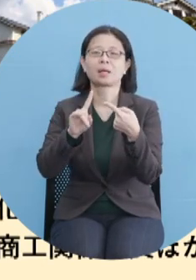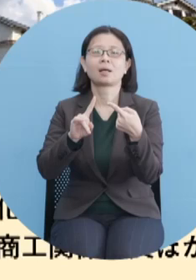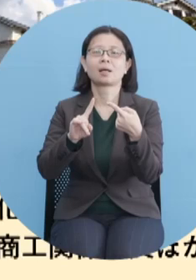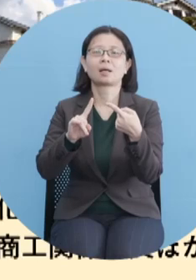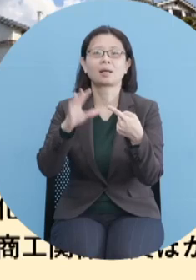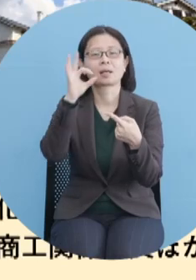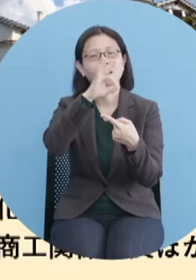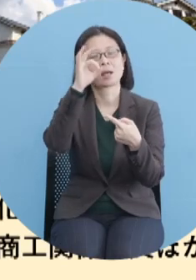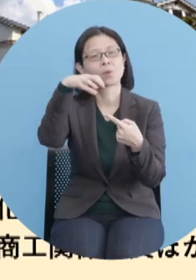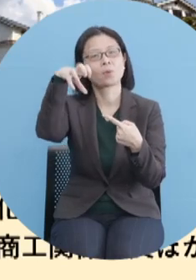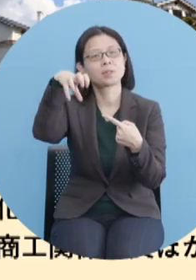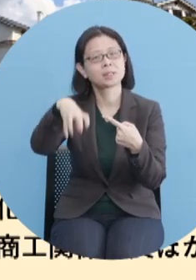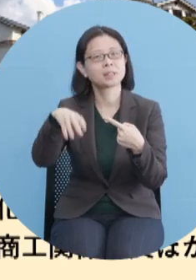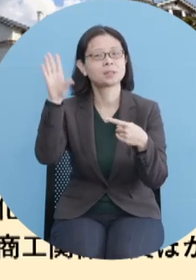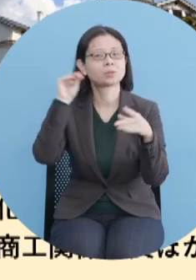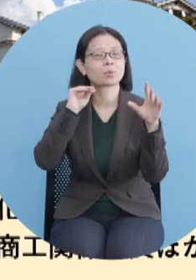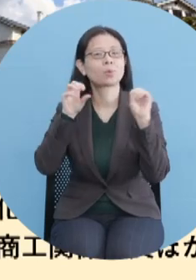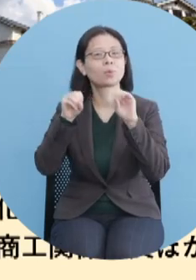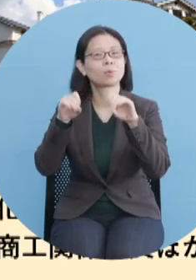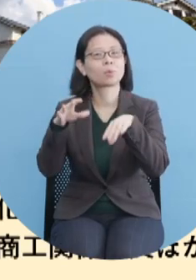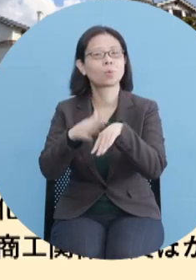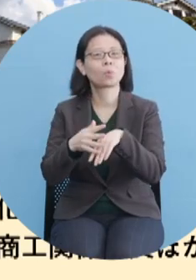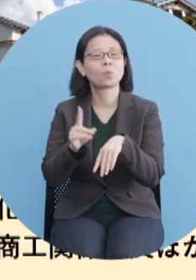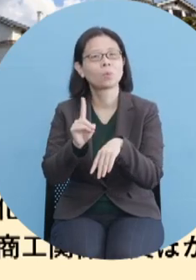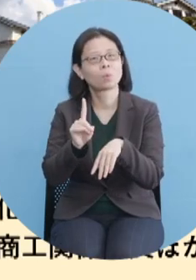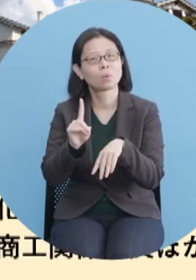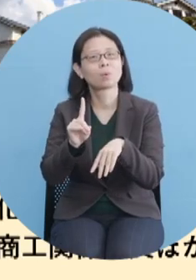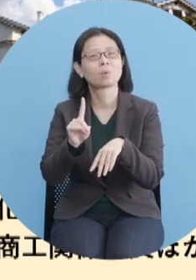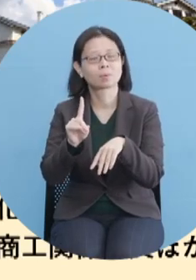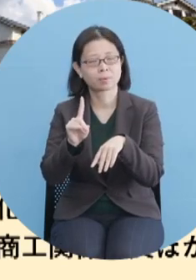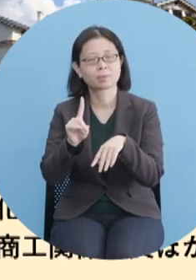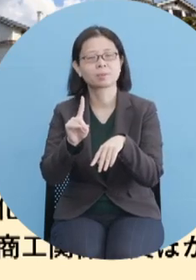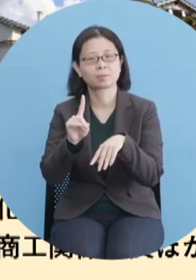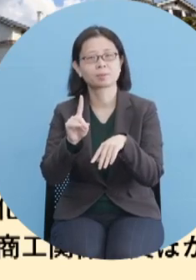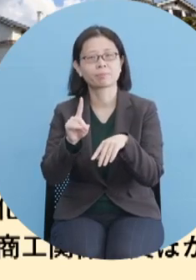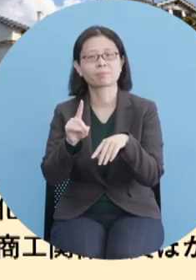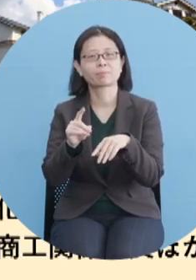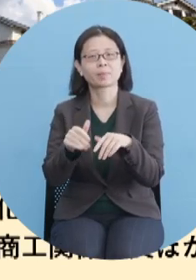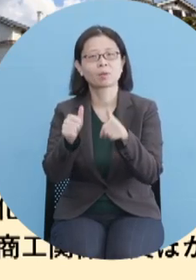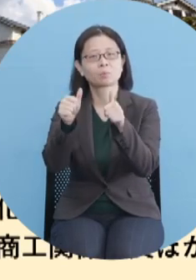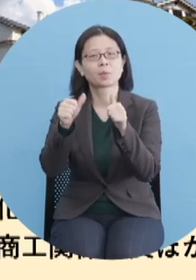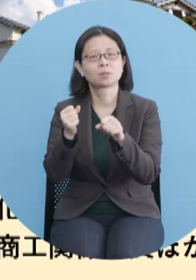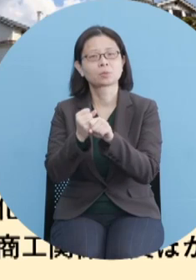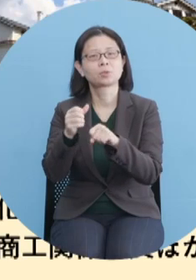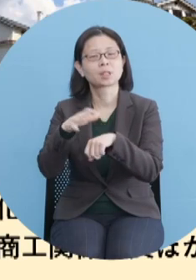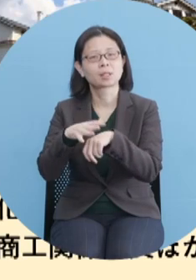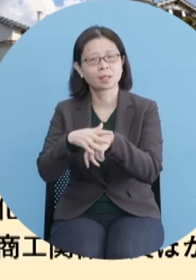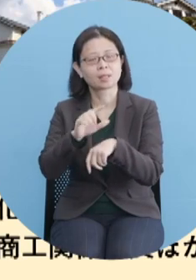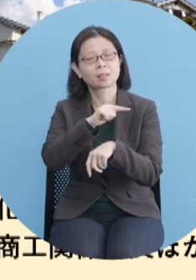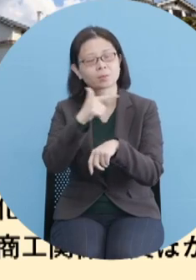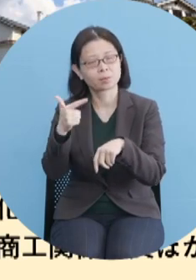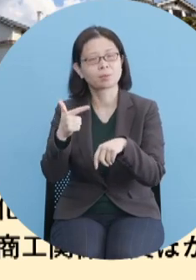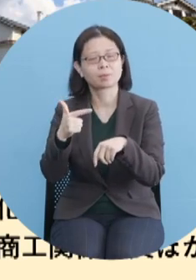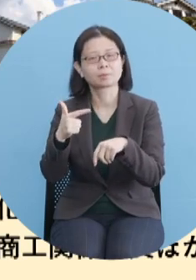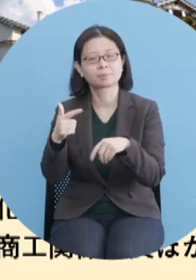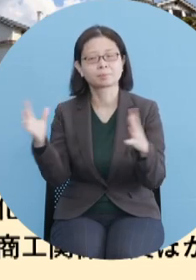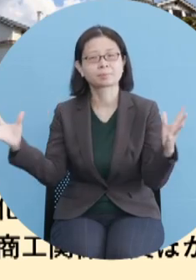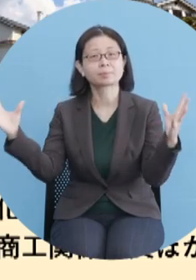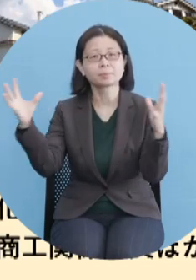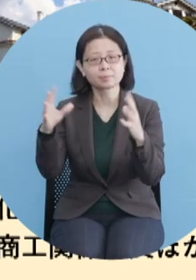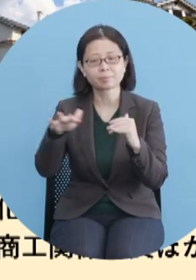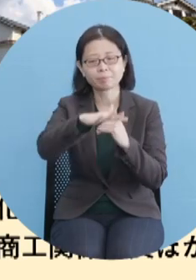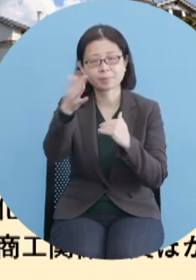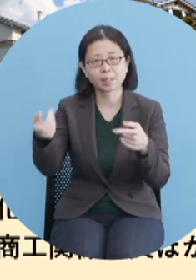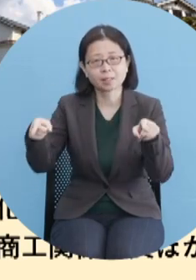あるいは観光地の情報発信の仕方あコンテンツの使い方えブランディング等ですねえ全長的